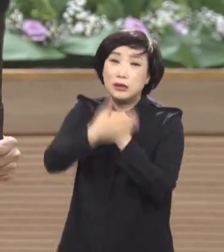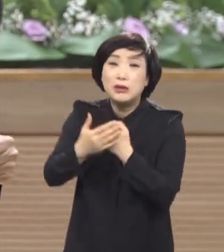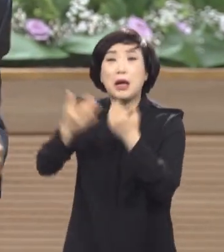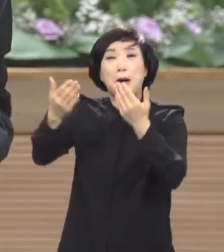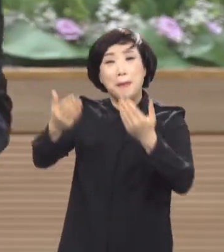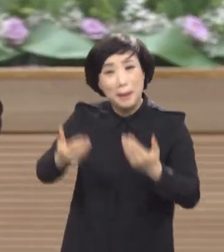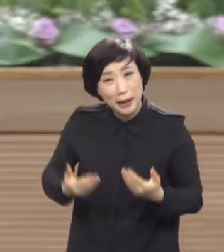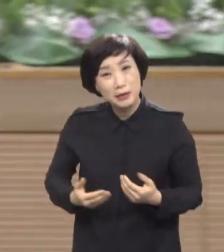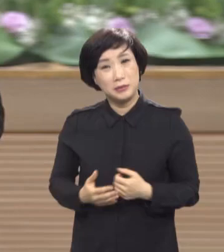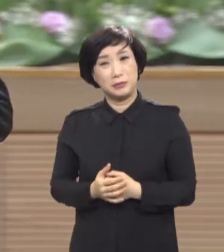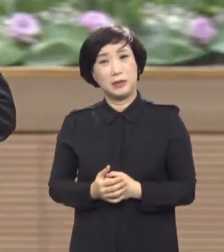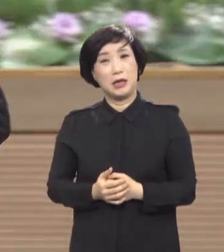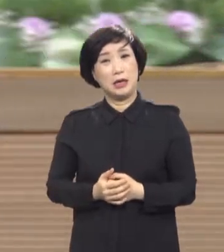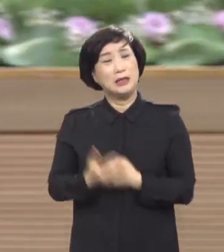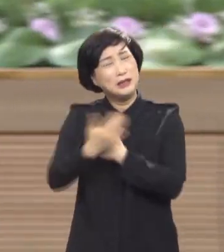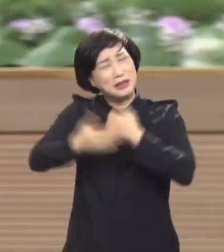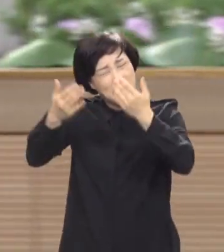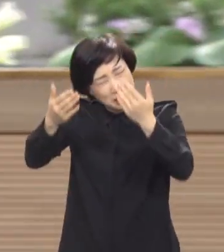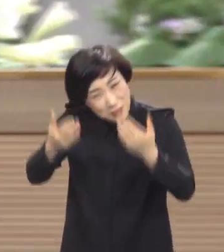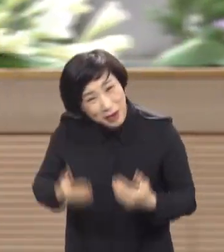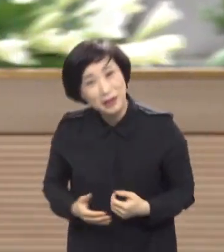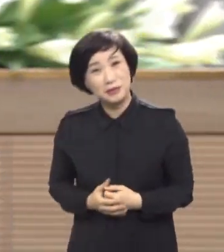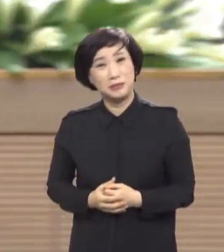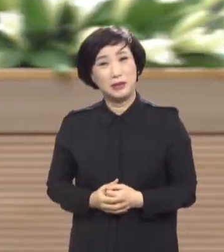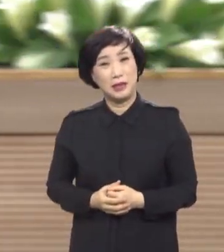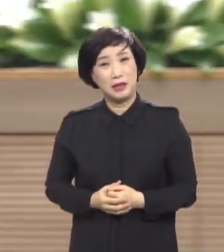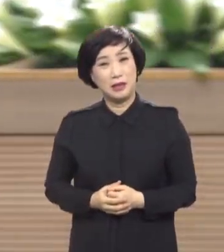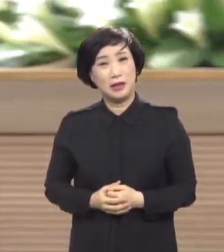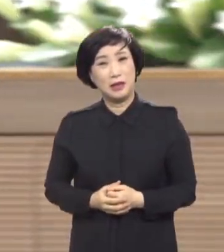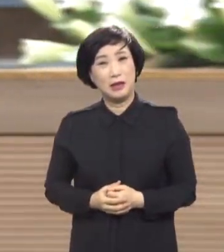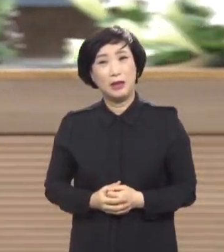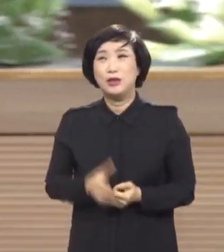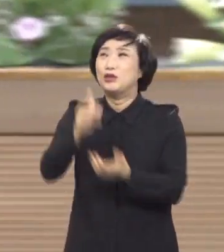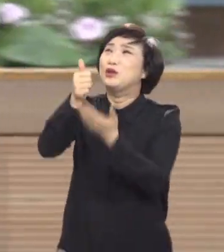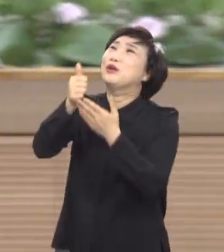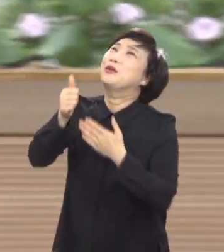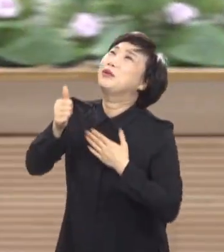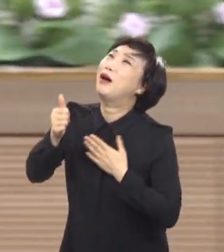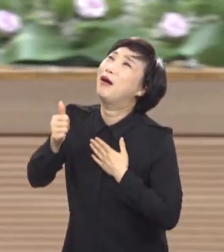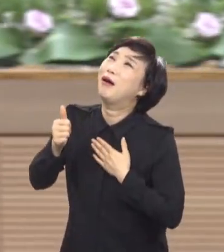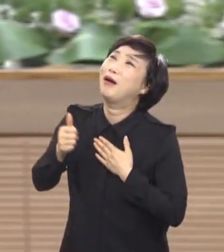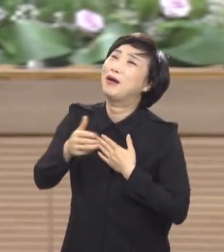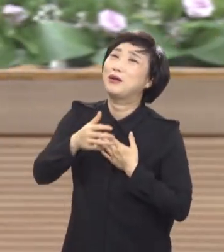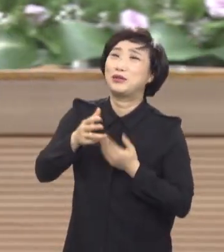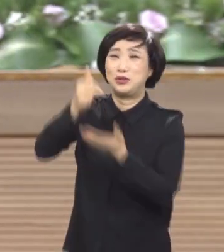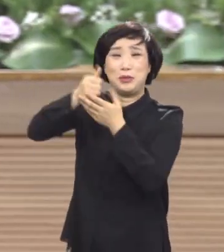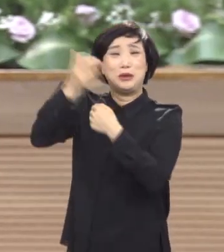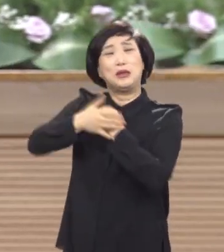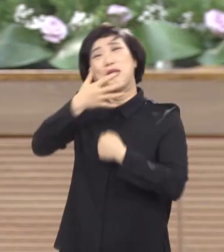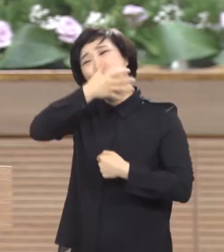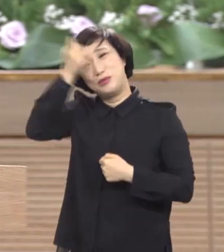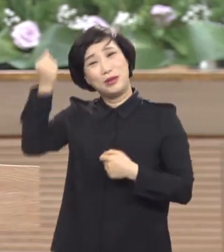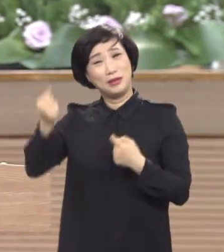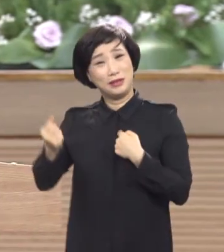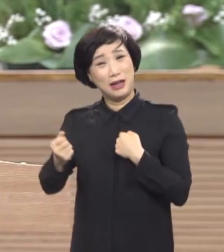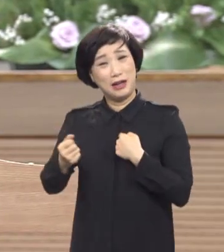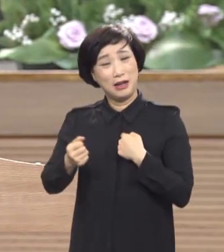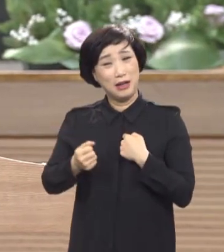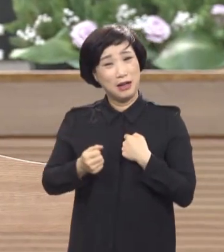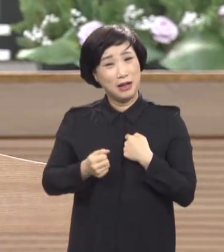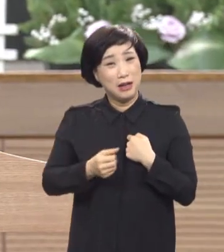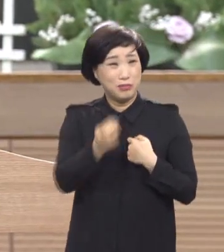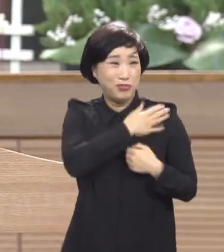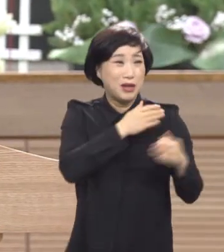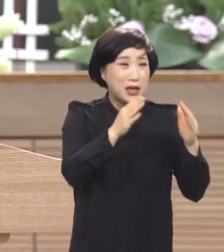이거늘 은혜의 이거늘 주님 나는 무관심했습니다 부자지